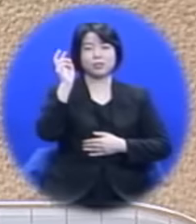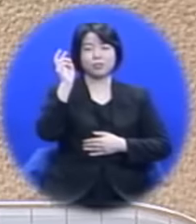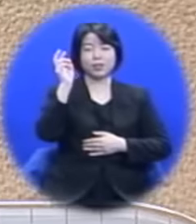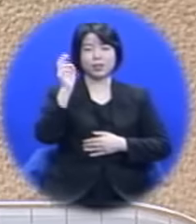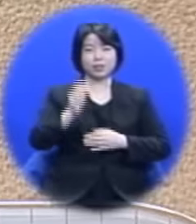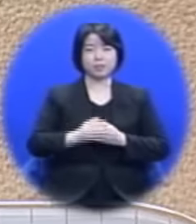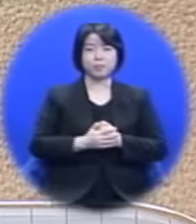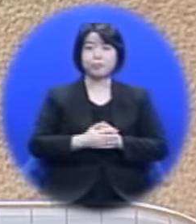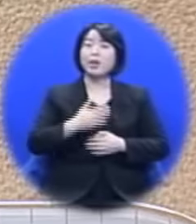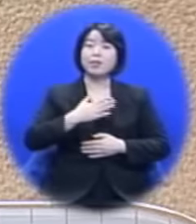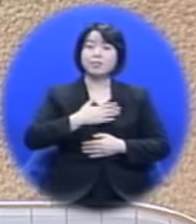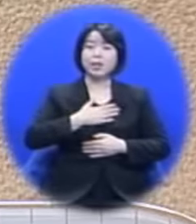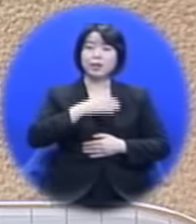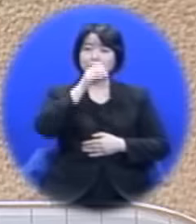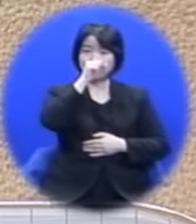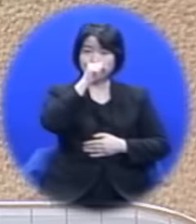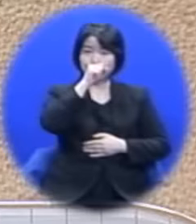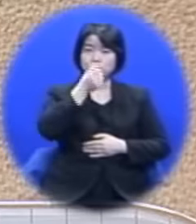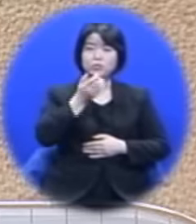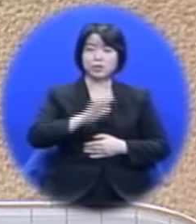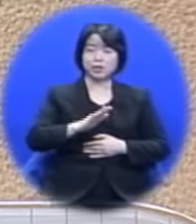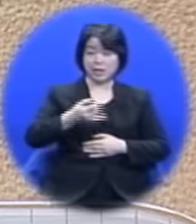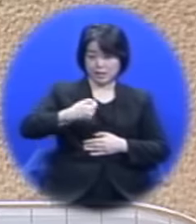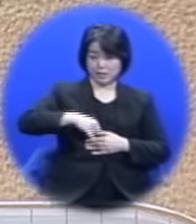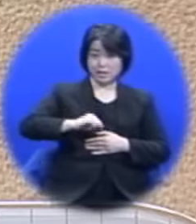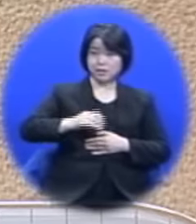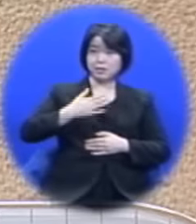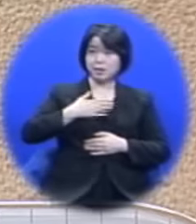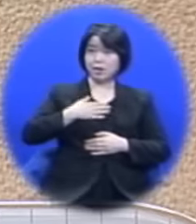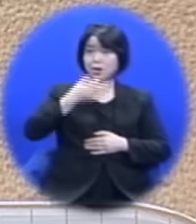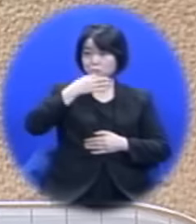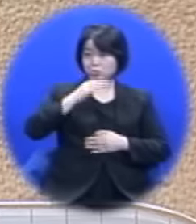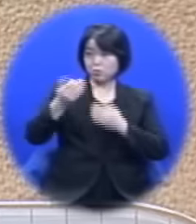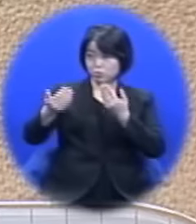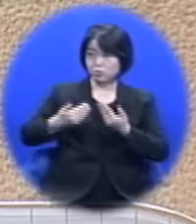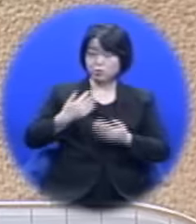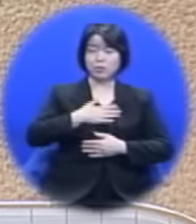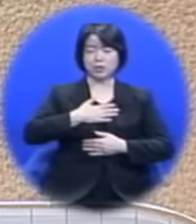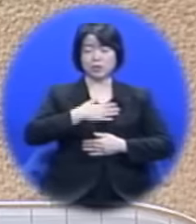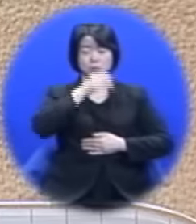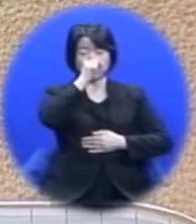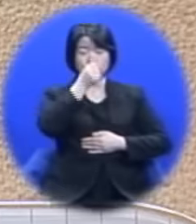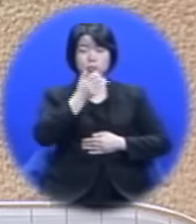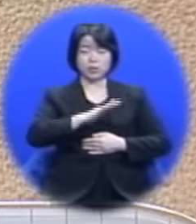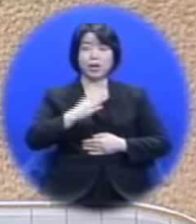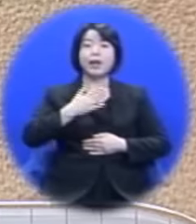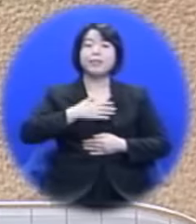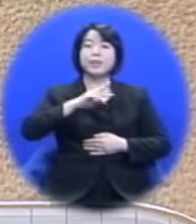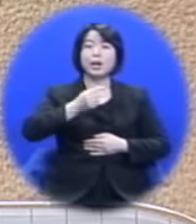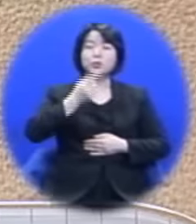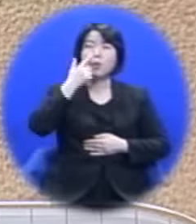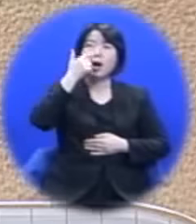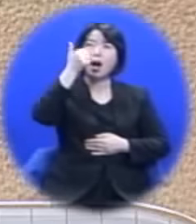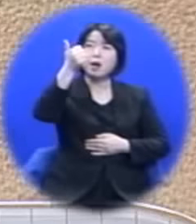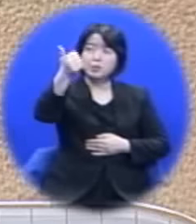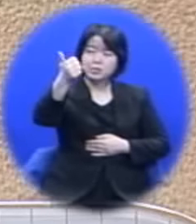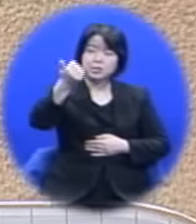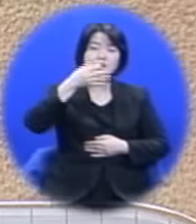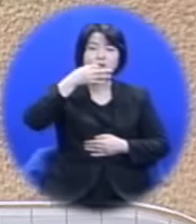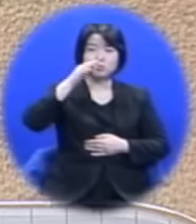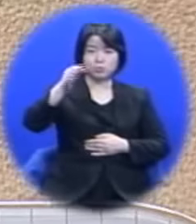좋아하시겠나이까 내가 좋은데 딸이 아빠라고 부르면 좋은데 느낌이 나도 아빠 아버지라고